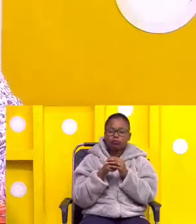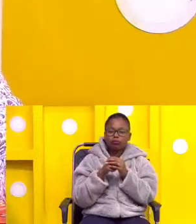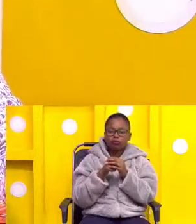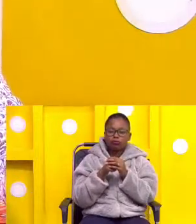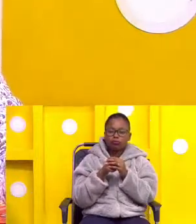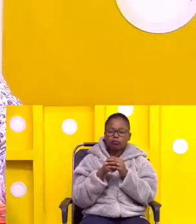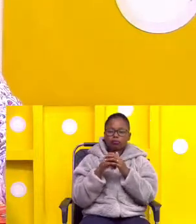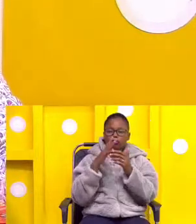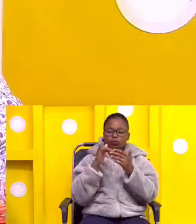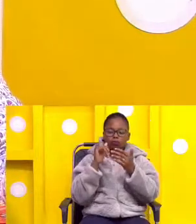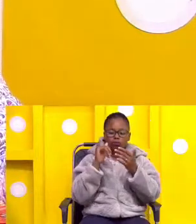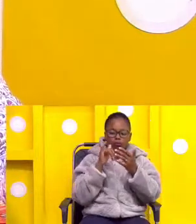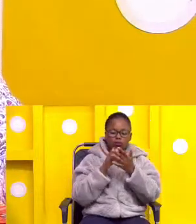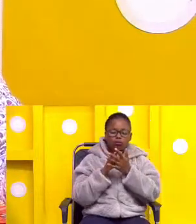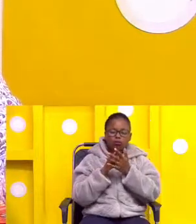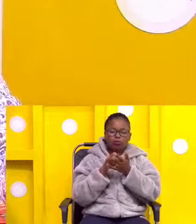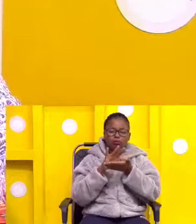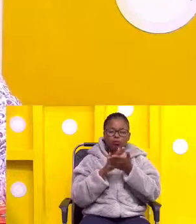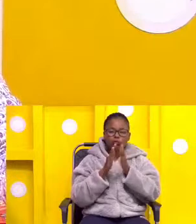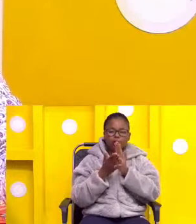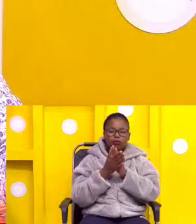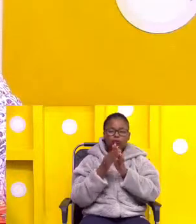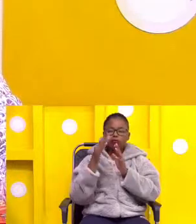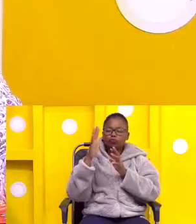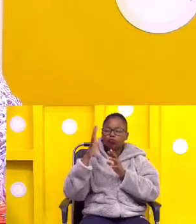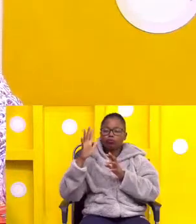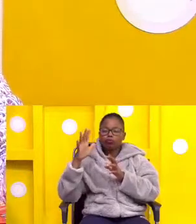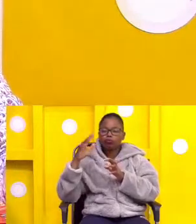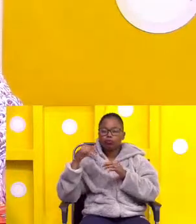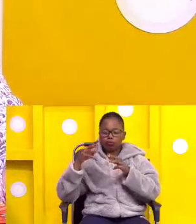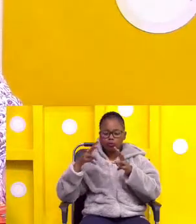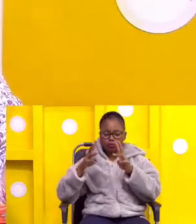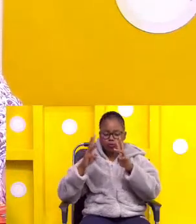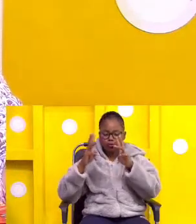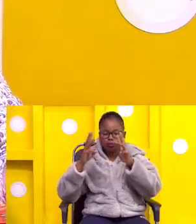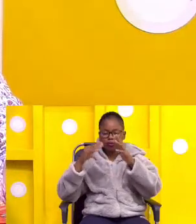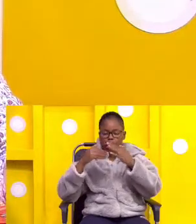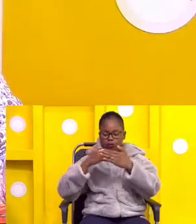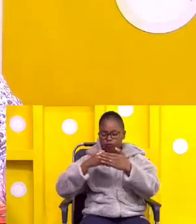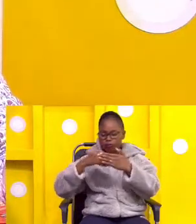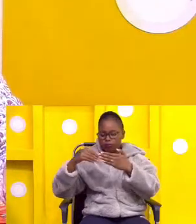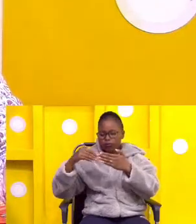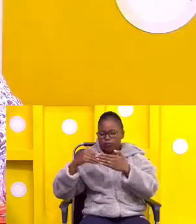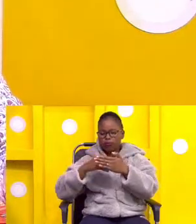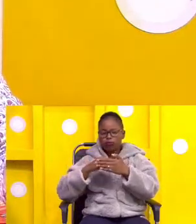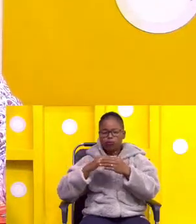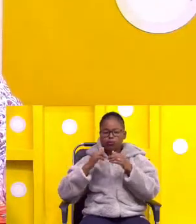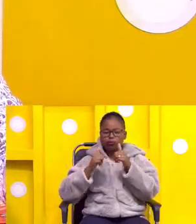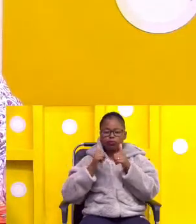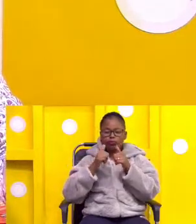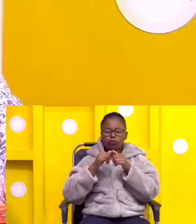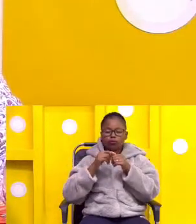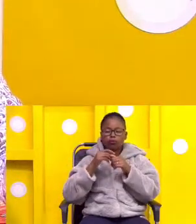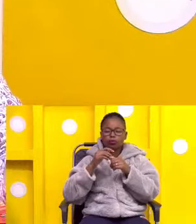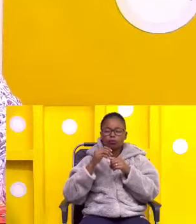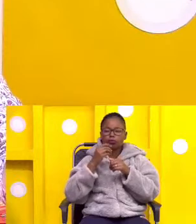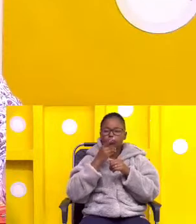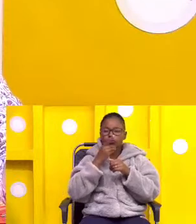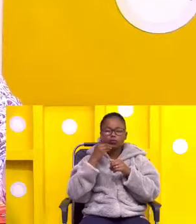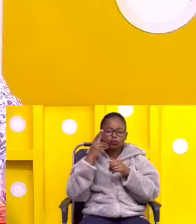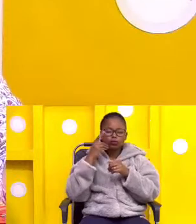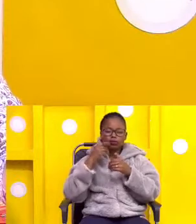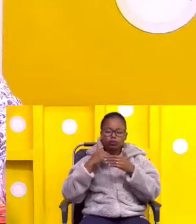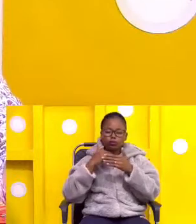Niundu agatuika ota muti uhanditwo hugururu-ini cia mai uria utambagia miri yaguo gukuhi na